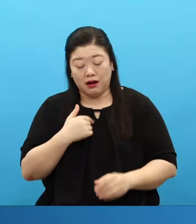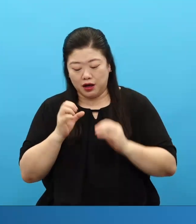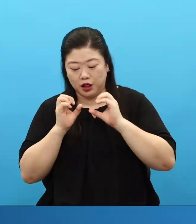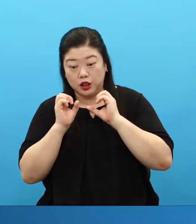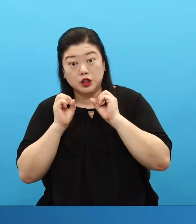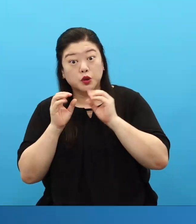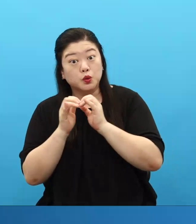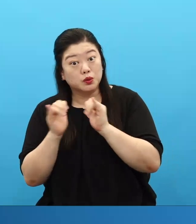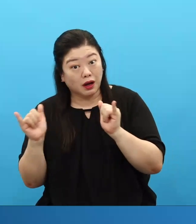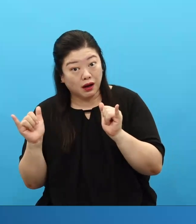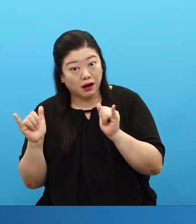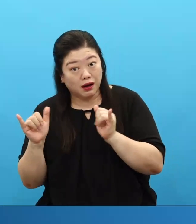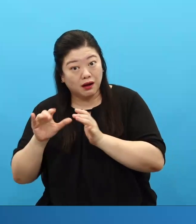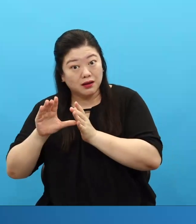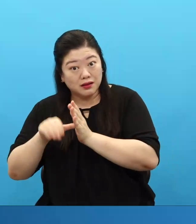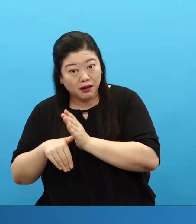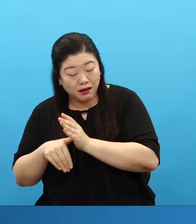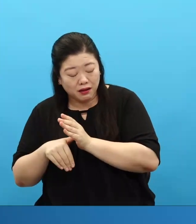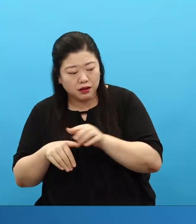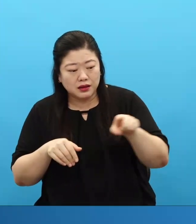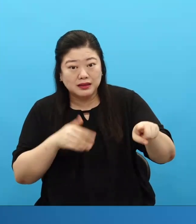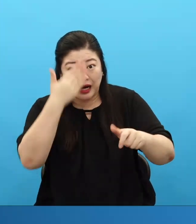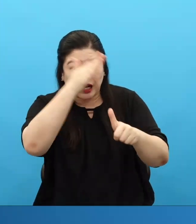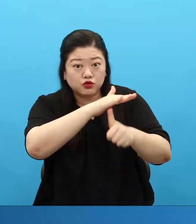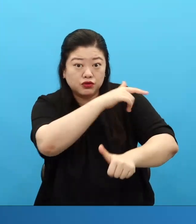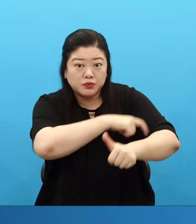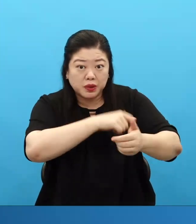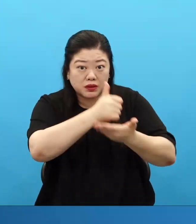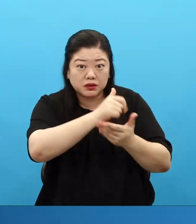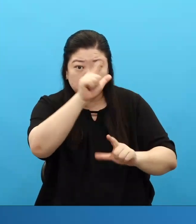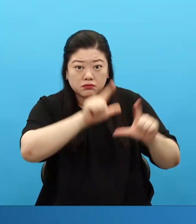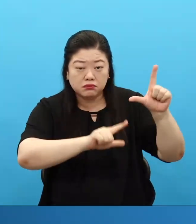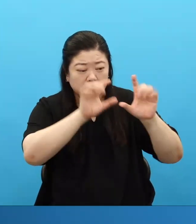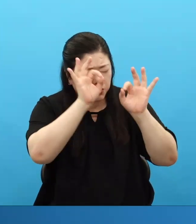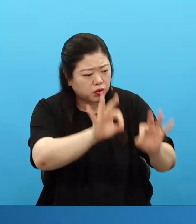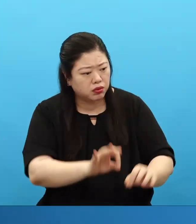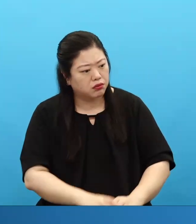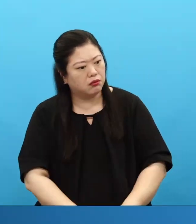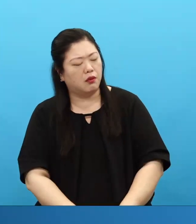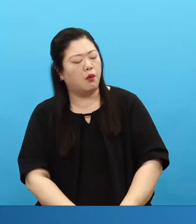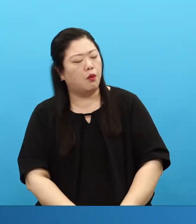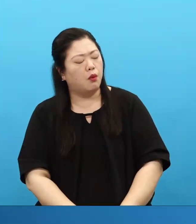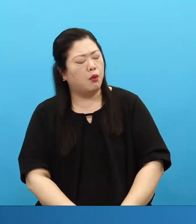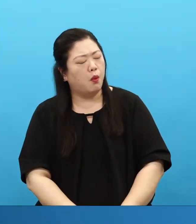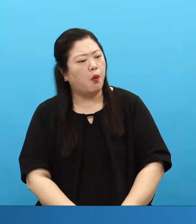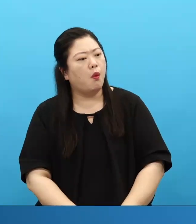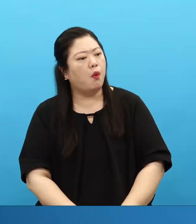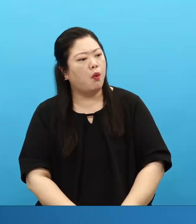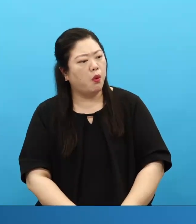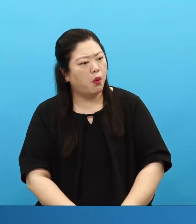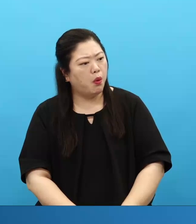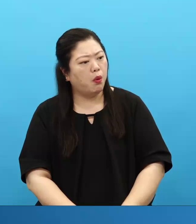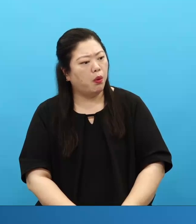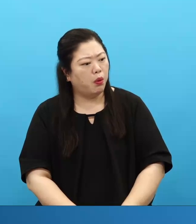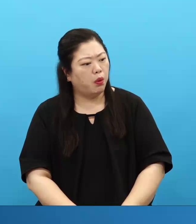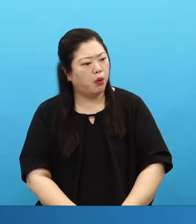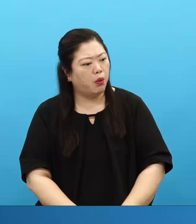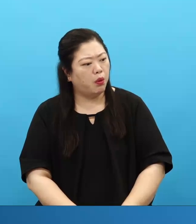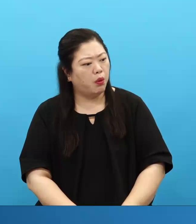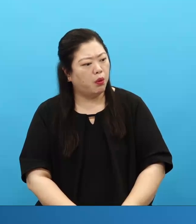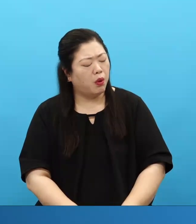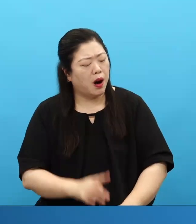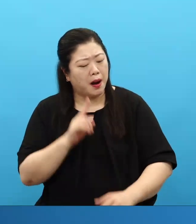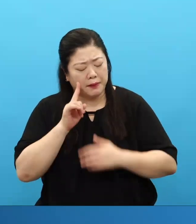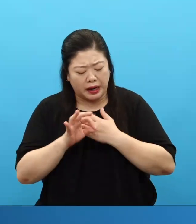굉장히 필요한 일을 하구나. That's when I was an assistant pastor, and I thought, wow, this person is doing something that is so essential. 얘가 실제 돈